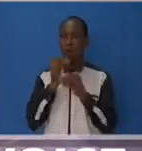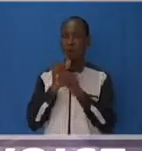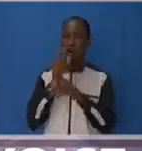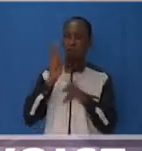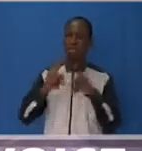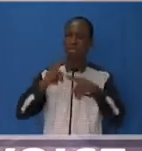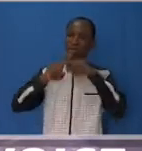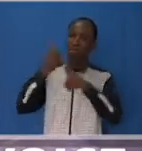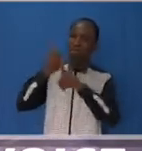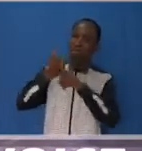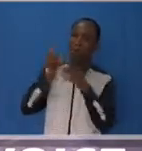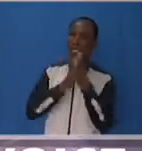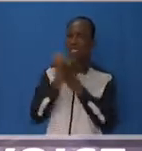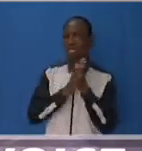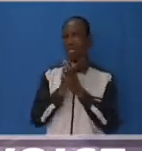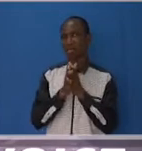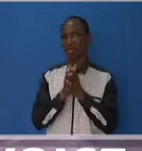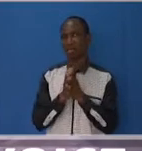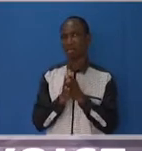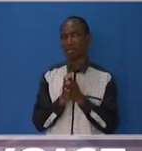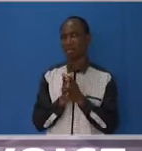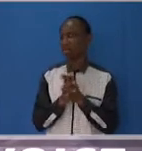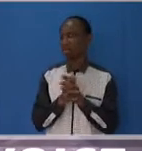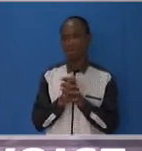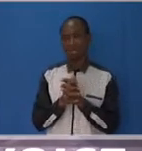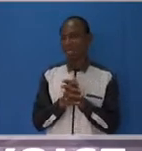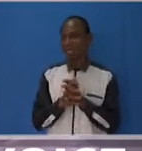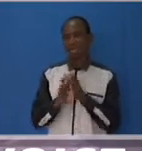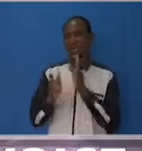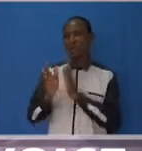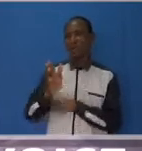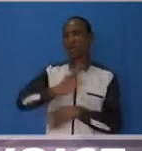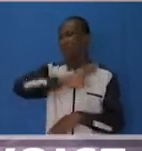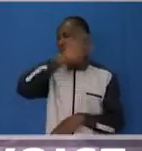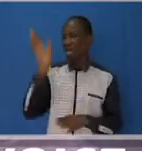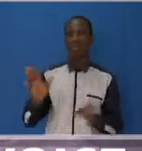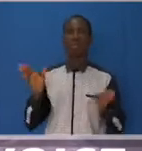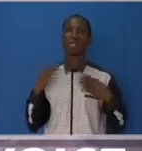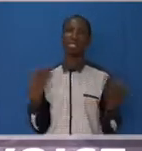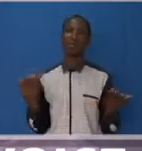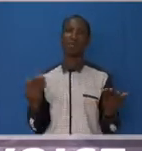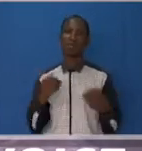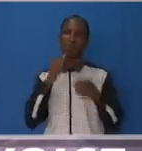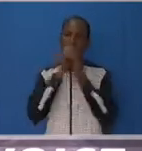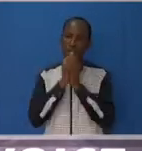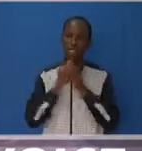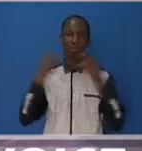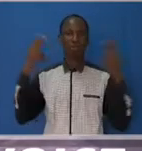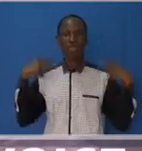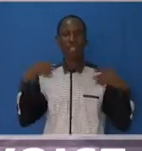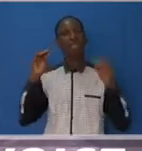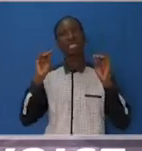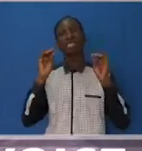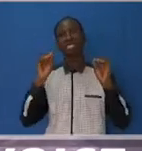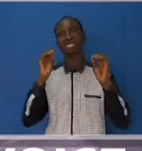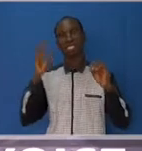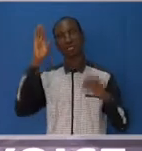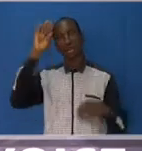som na ye da e ye sa Yankopon on baby o ekwa ba sa wo soro no kwa wo chire chire nsem wa nimpa